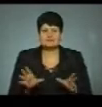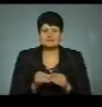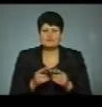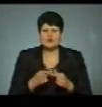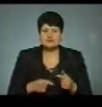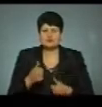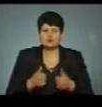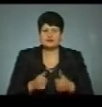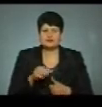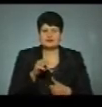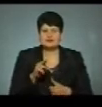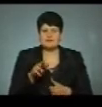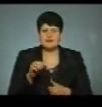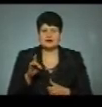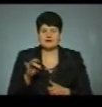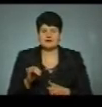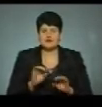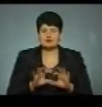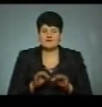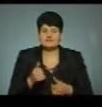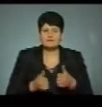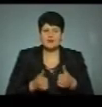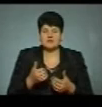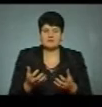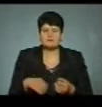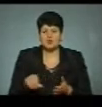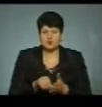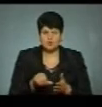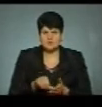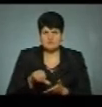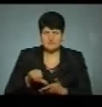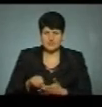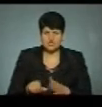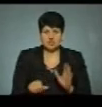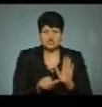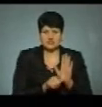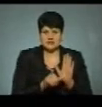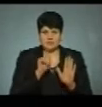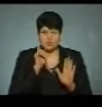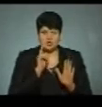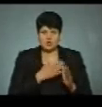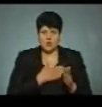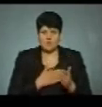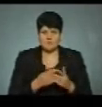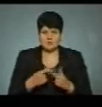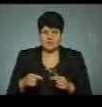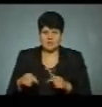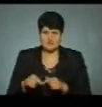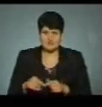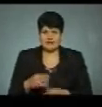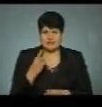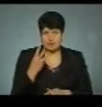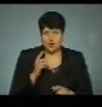Співорганізатор турніру Тарас Мартинів розповідає, у змаганнях беруть участь представники 6 молодіжних громадських організацій та